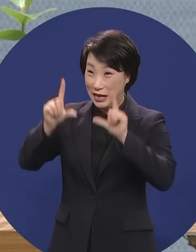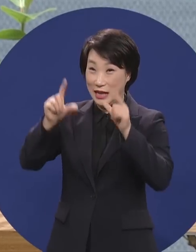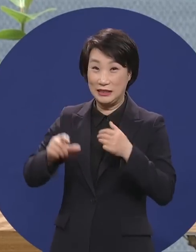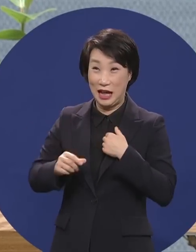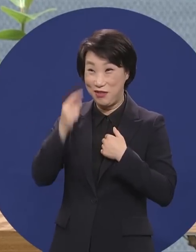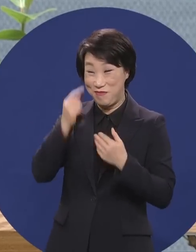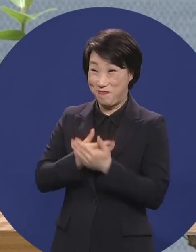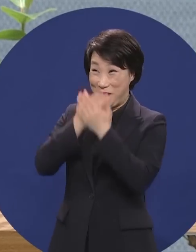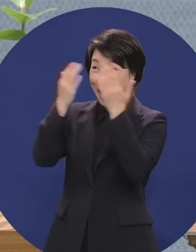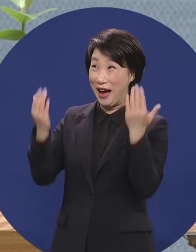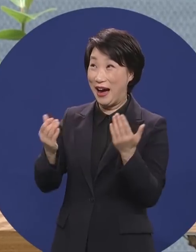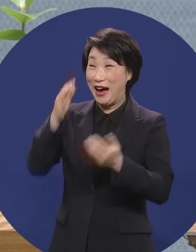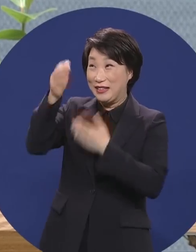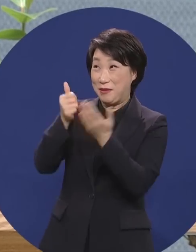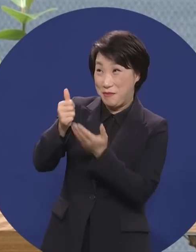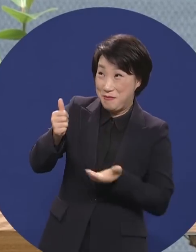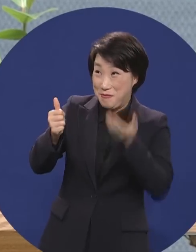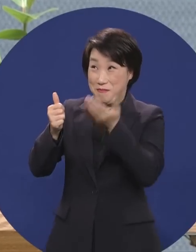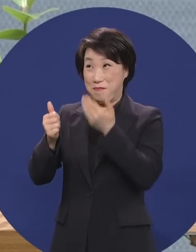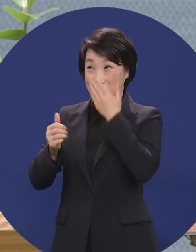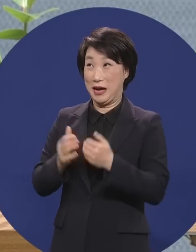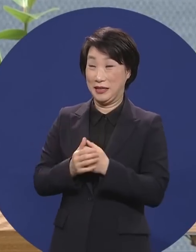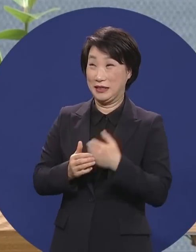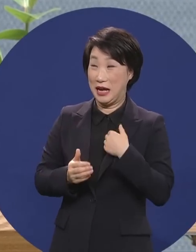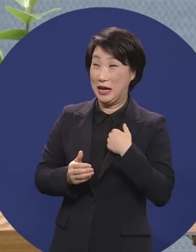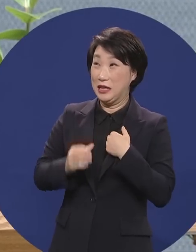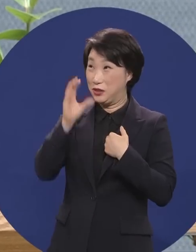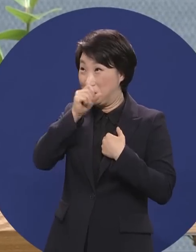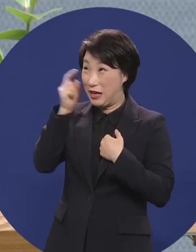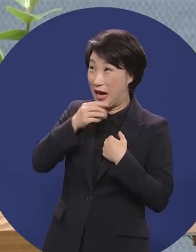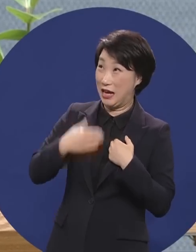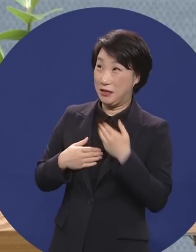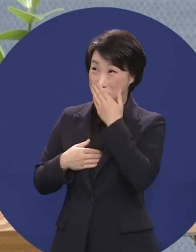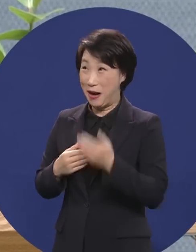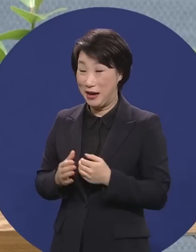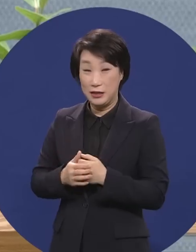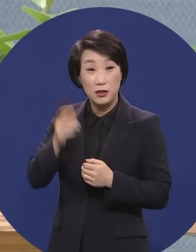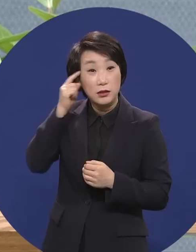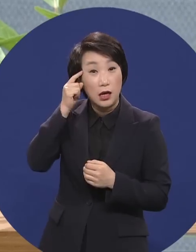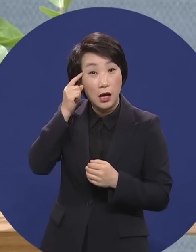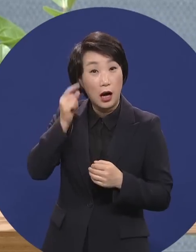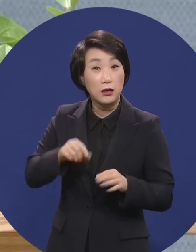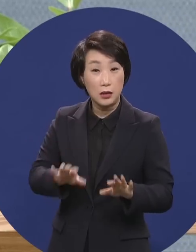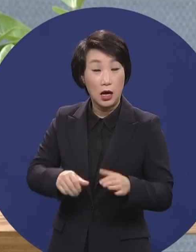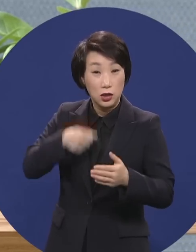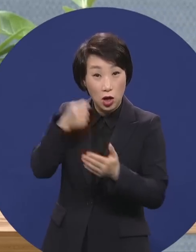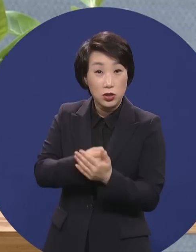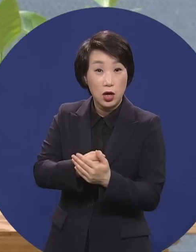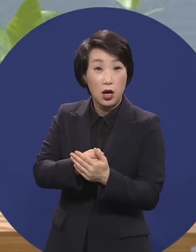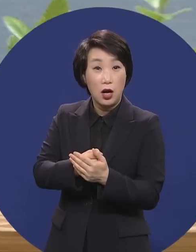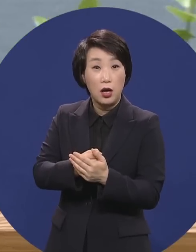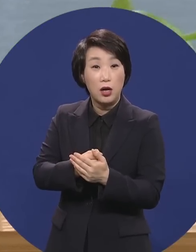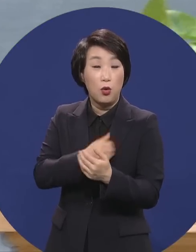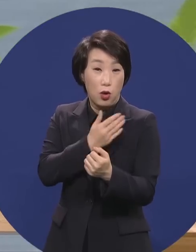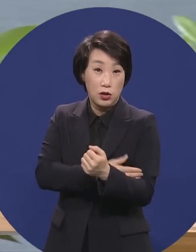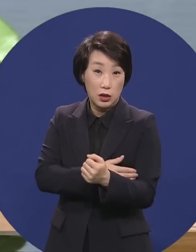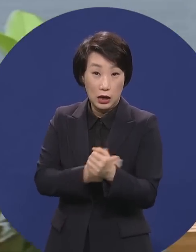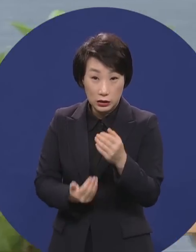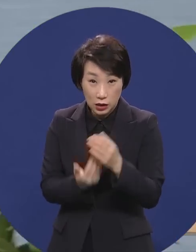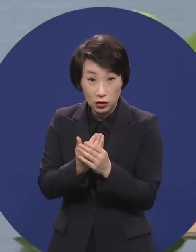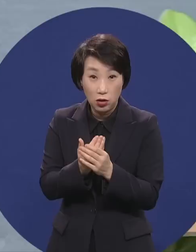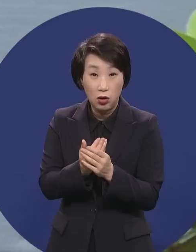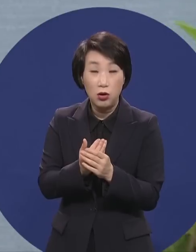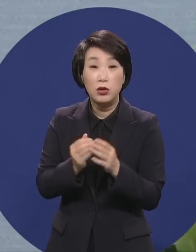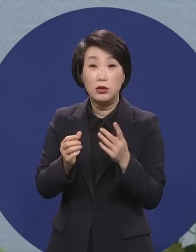내가 눈이 밝아져 하나님처럼 돼 선악을 알게 돼 라는 의지가 딱 쓸 때 선악과를 딱